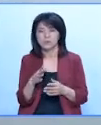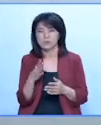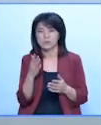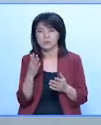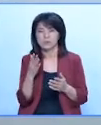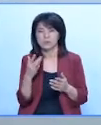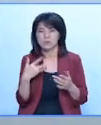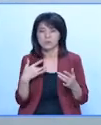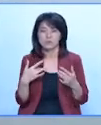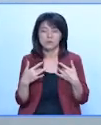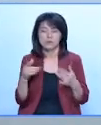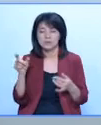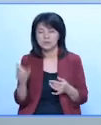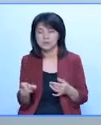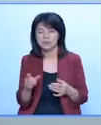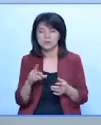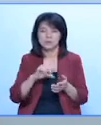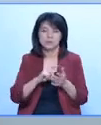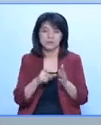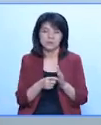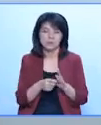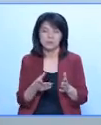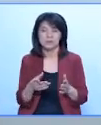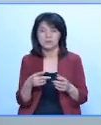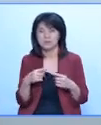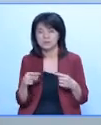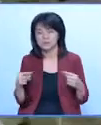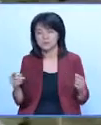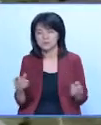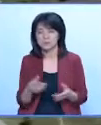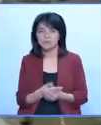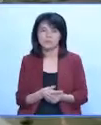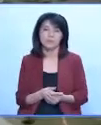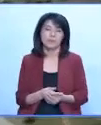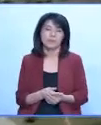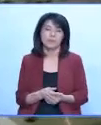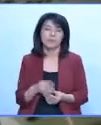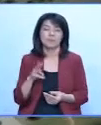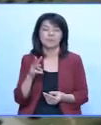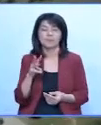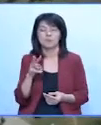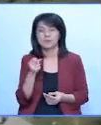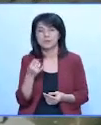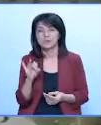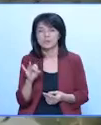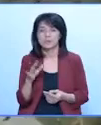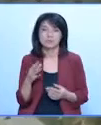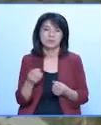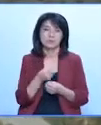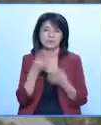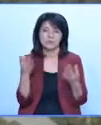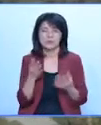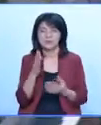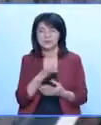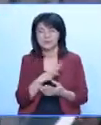бөлмелері тағы да басқа ішкі жұмыстар жүргізілетін болады. Мамыр мерекелеріне орай 150-ден астам онлайн іс-шара